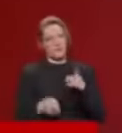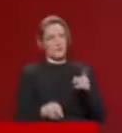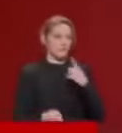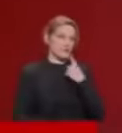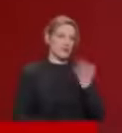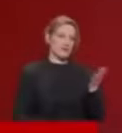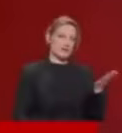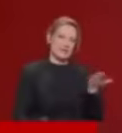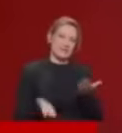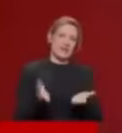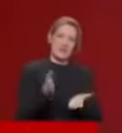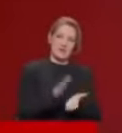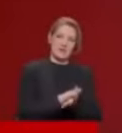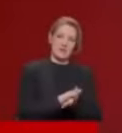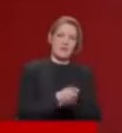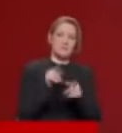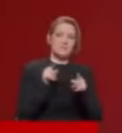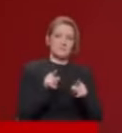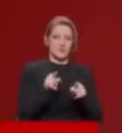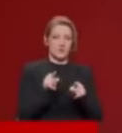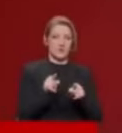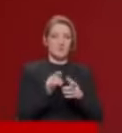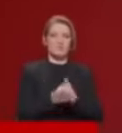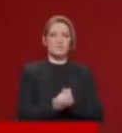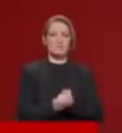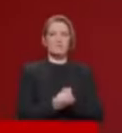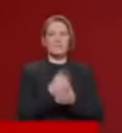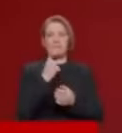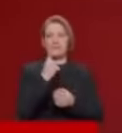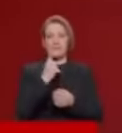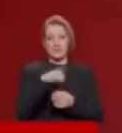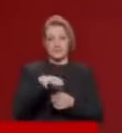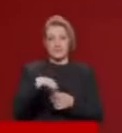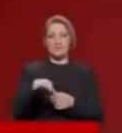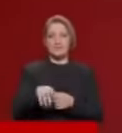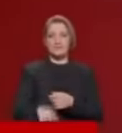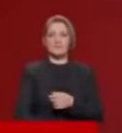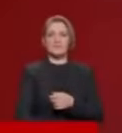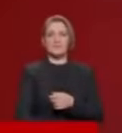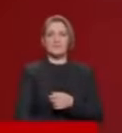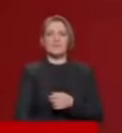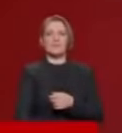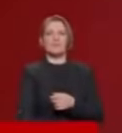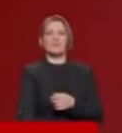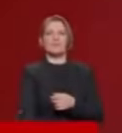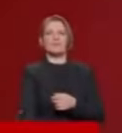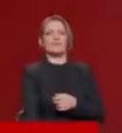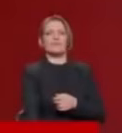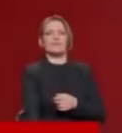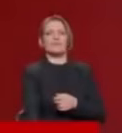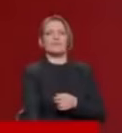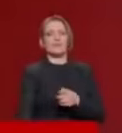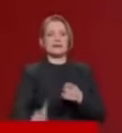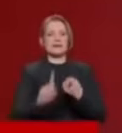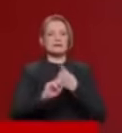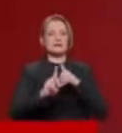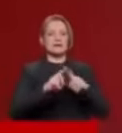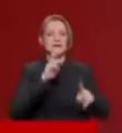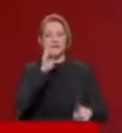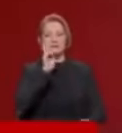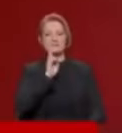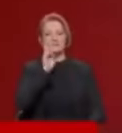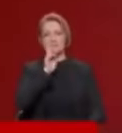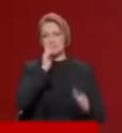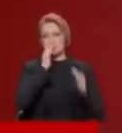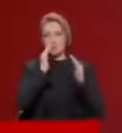bunu diyor. Neyse bunu kapattık. Ama bunun üzerinden bir kesim de yani siyasi nezakete